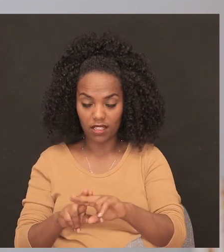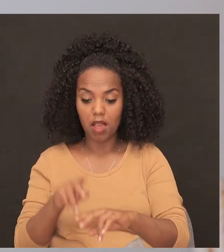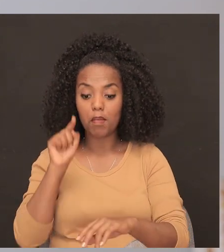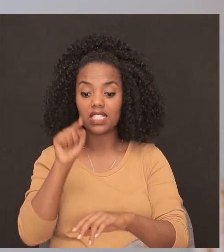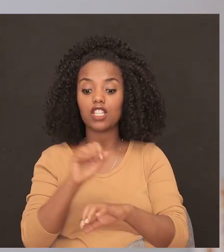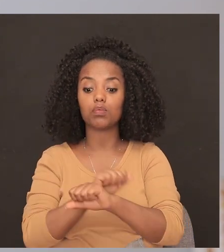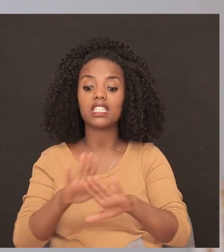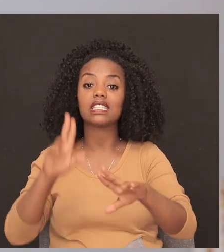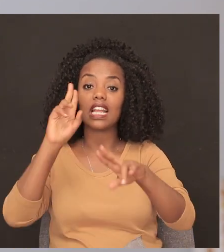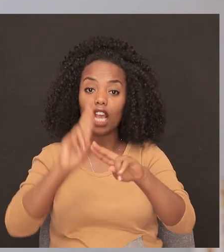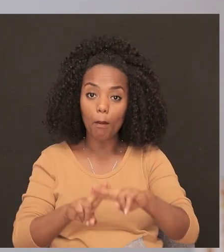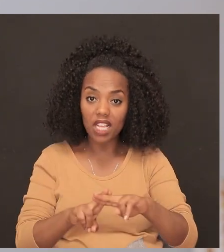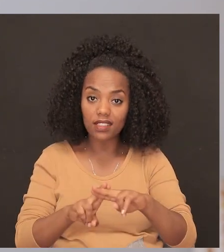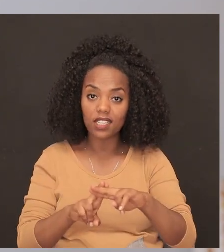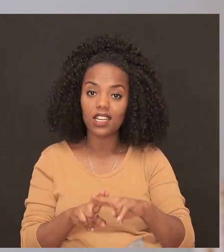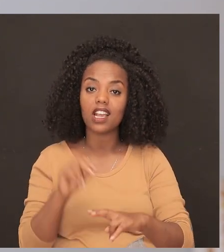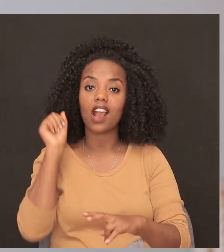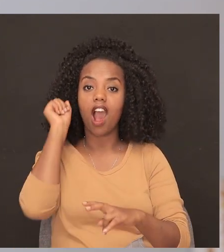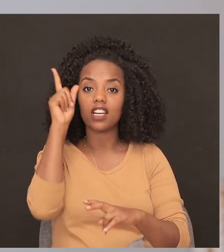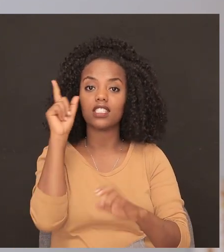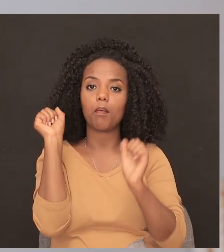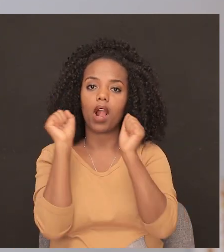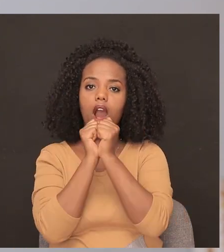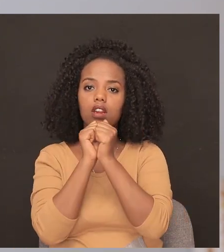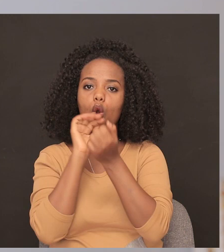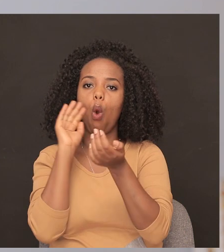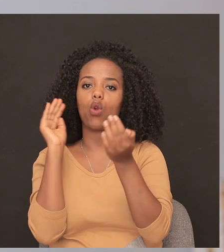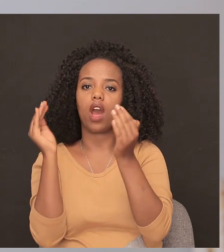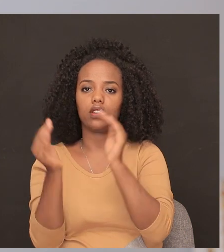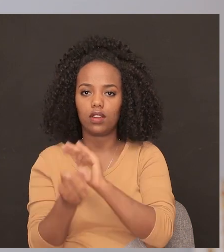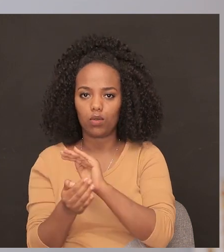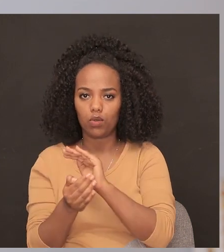ምድር ተቀመጥ፣ ከአንተም ጋር እሆናለሁ፣